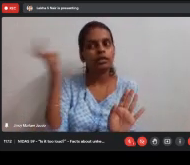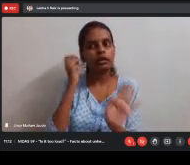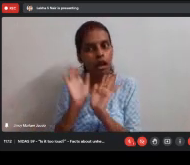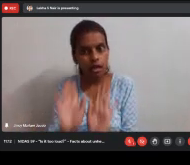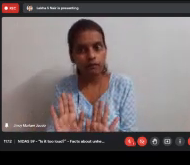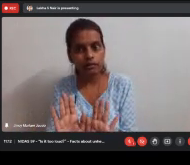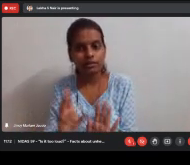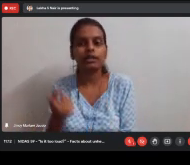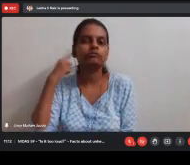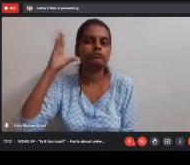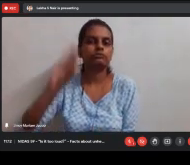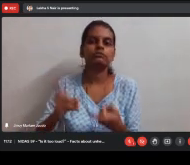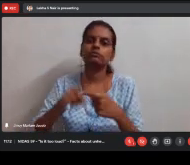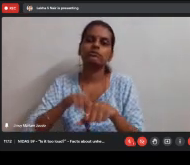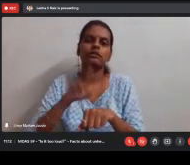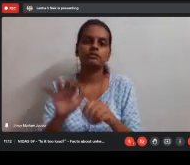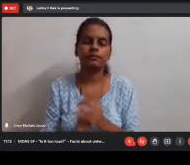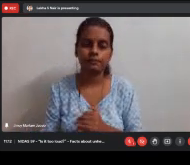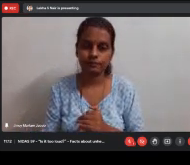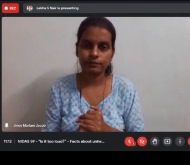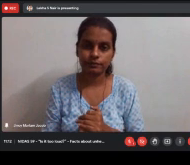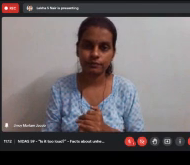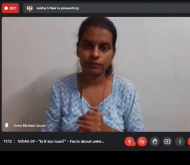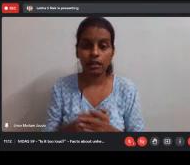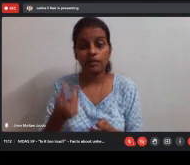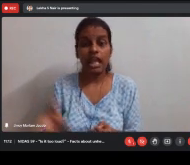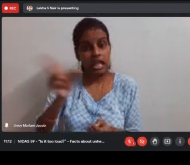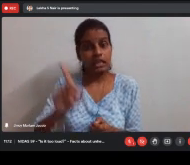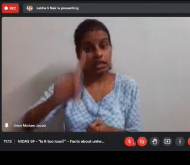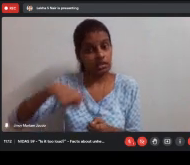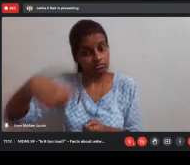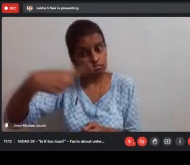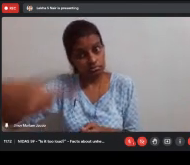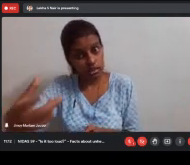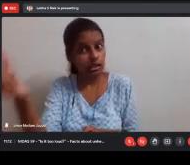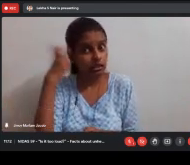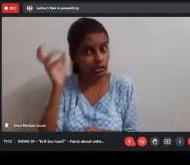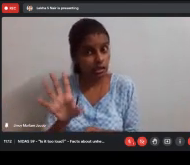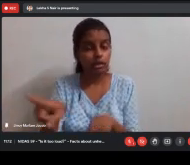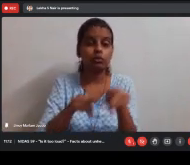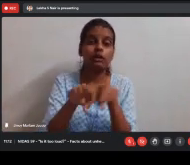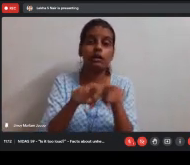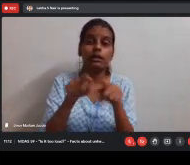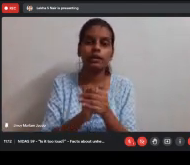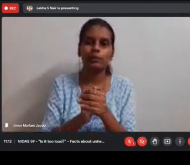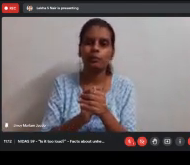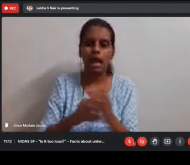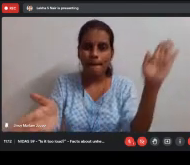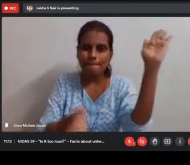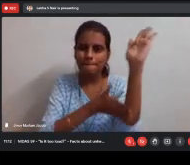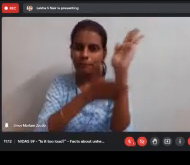ബോംബ് ബ്ലാസ്റ്റ് ഗൺ ഷോട്ട് വെടിവെക്കുന്ന വെടിവെച്ച വളരെ അടുത്തിരുന്ന് കേൾക്കുക, ഇതൊക്കെ അതിതീവ്രമായ ശബ്ദമാണ്.